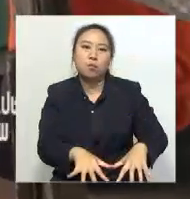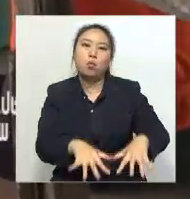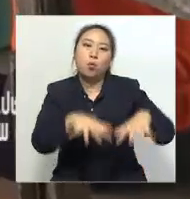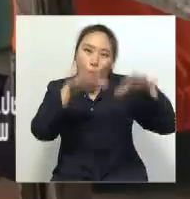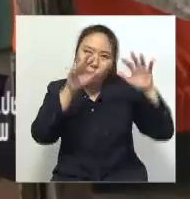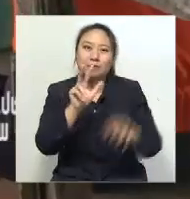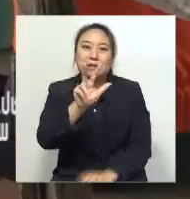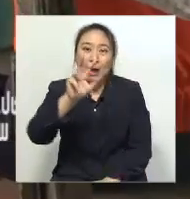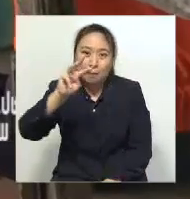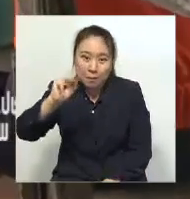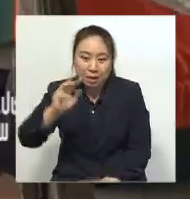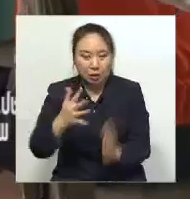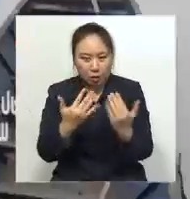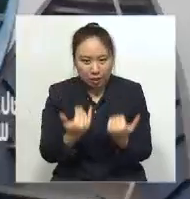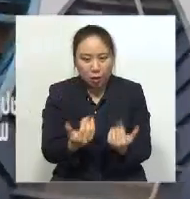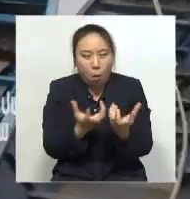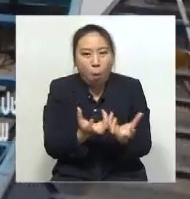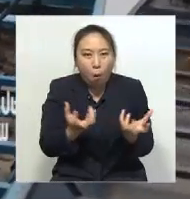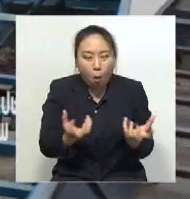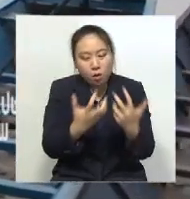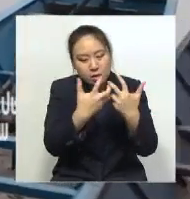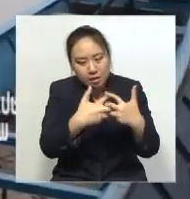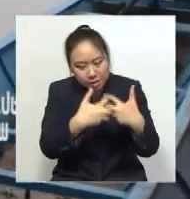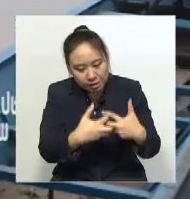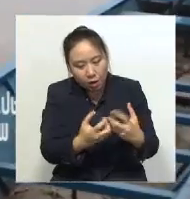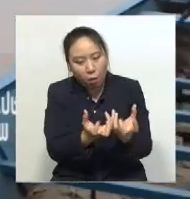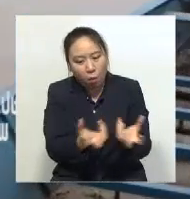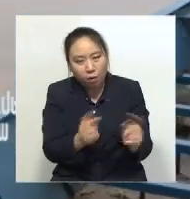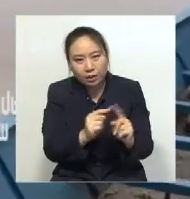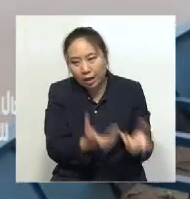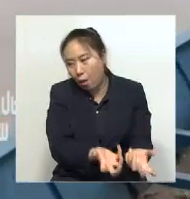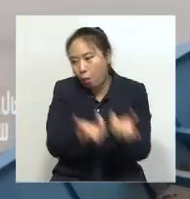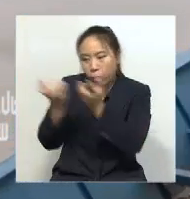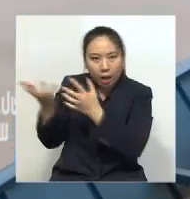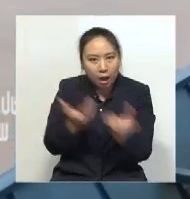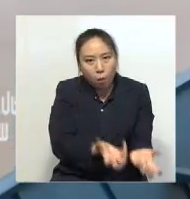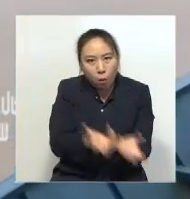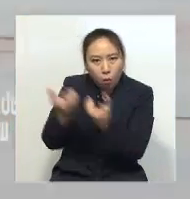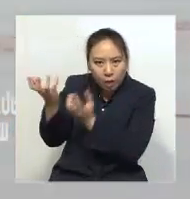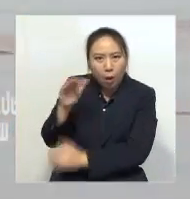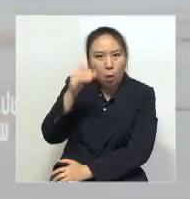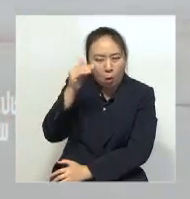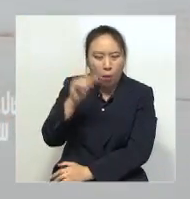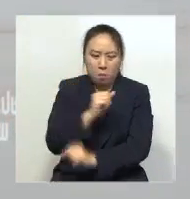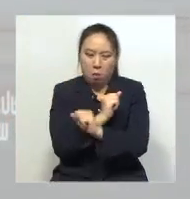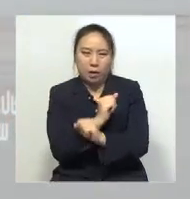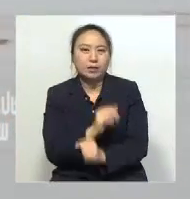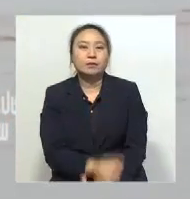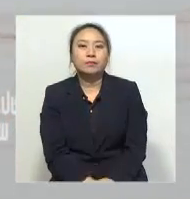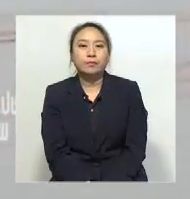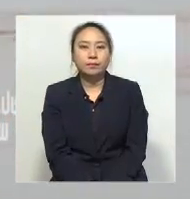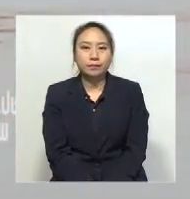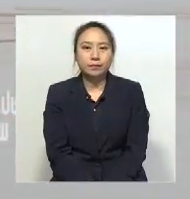ัต